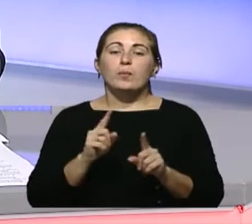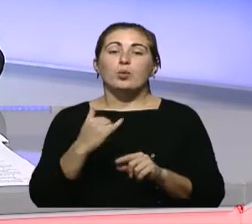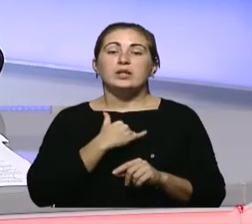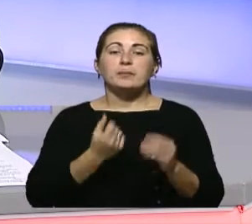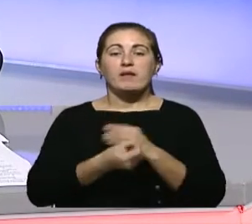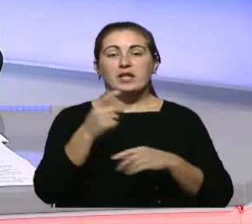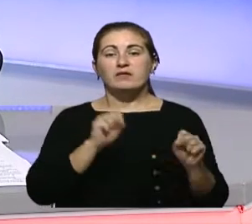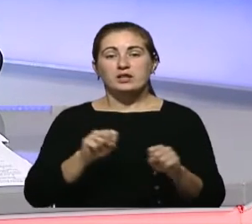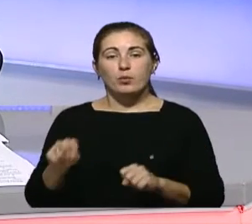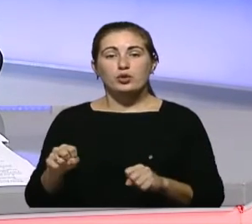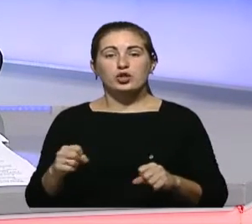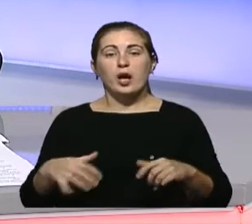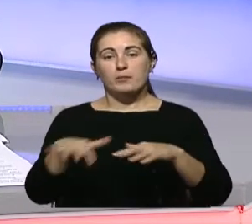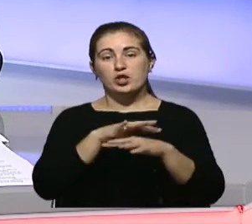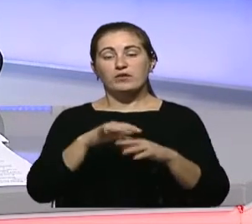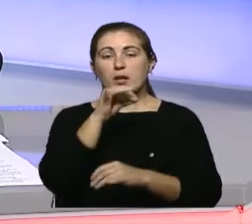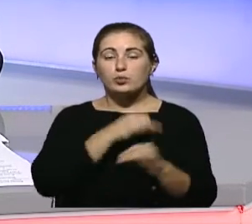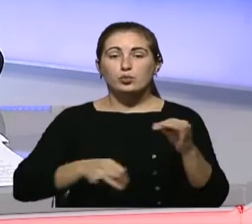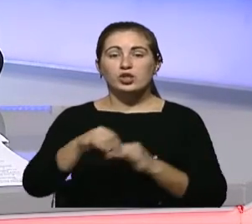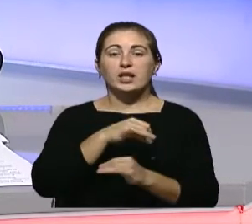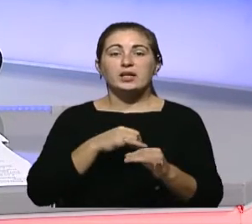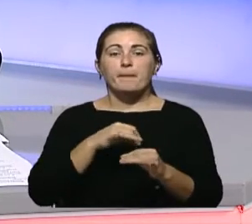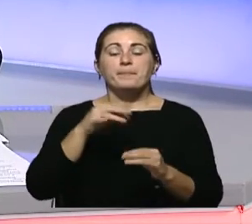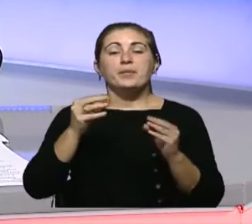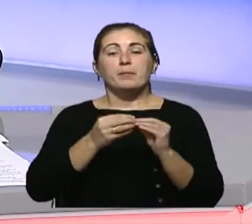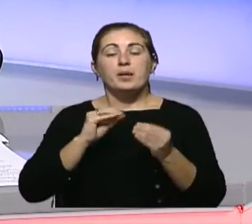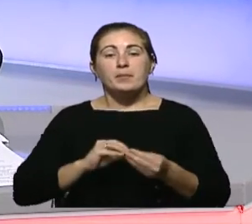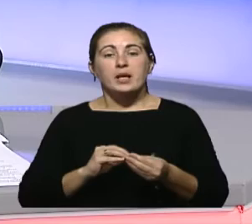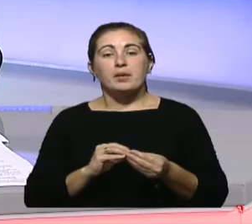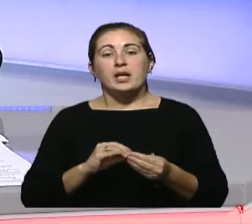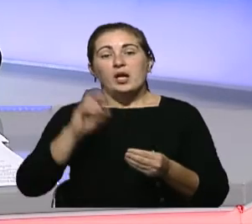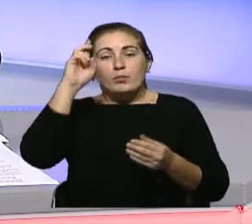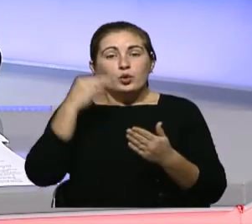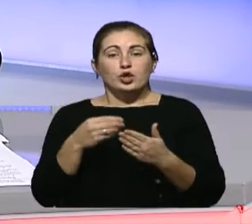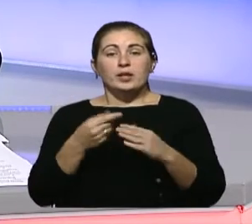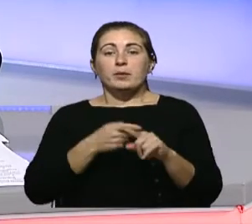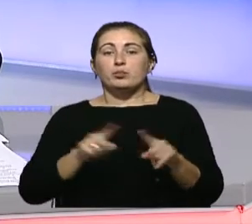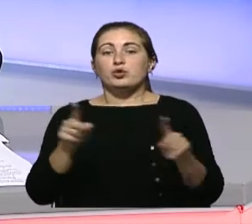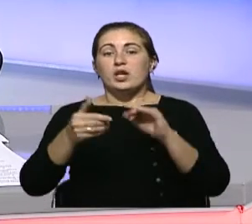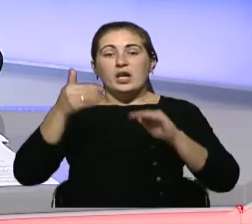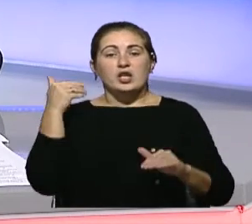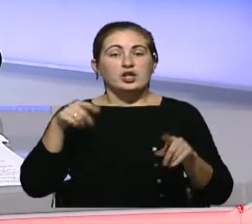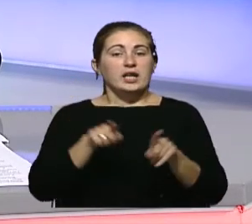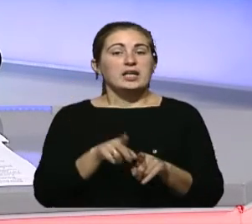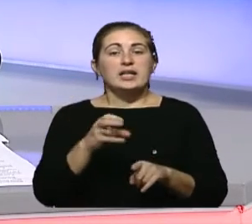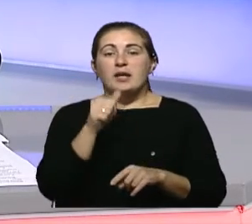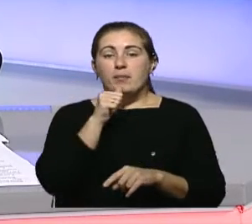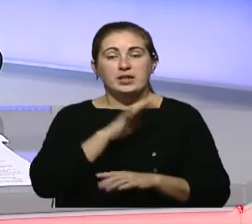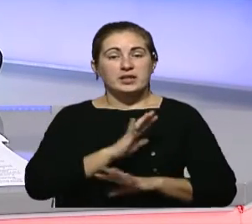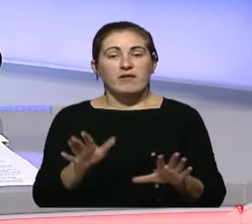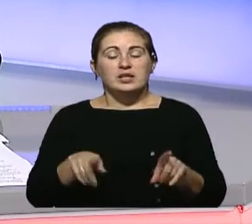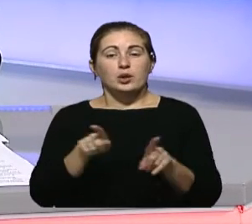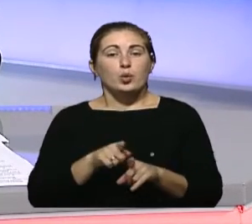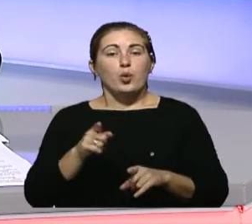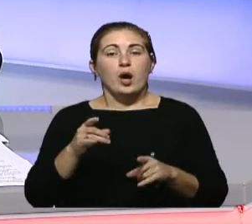появились возможность общественного обсуждения проблемы бюджета, потому что раньше как-то не практиковалось такое